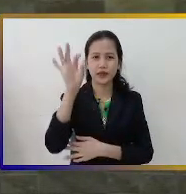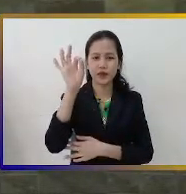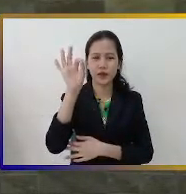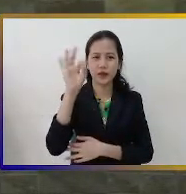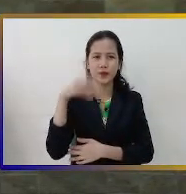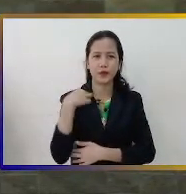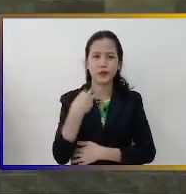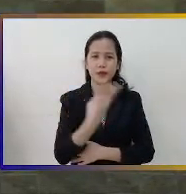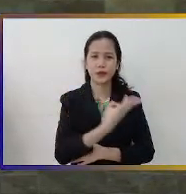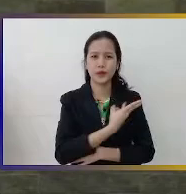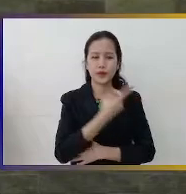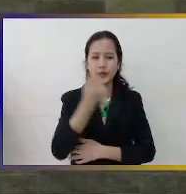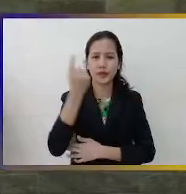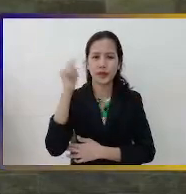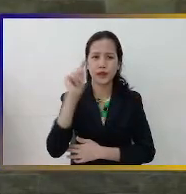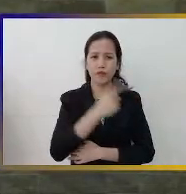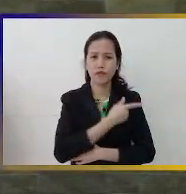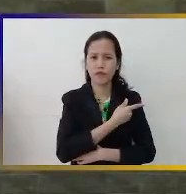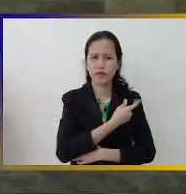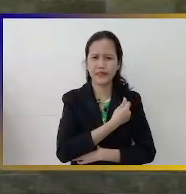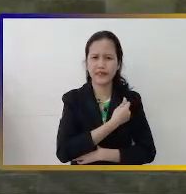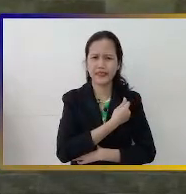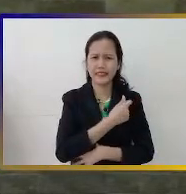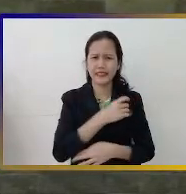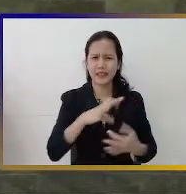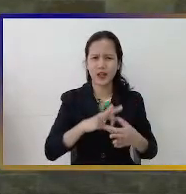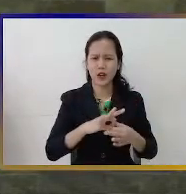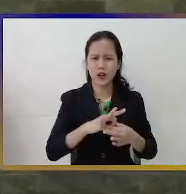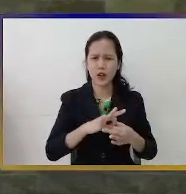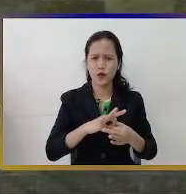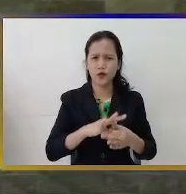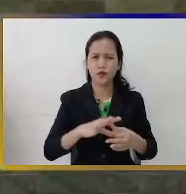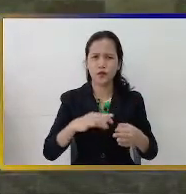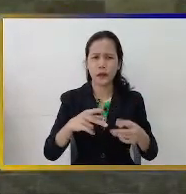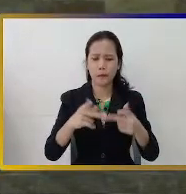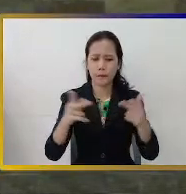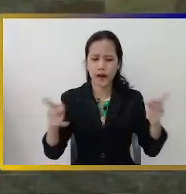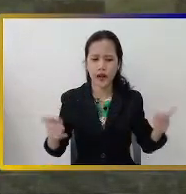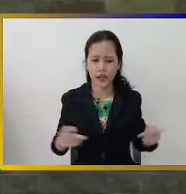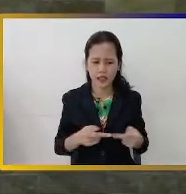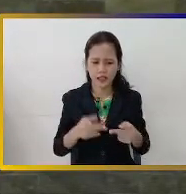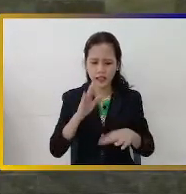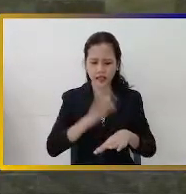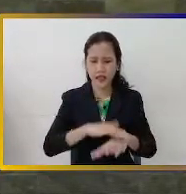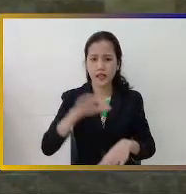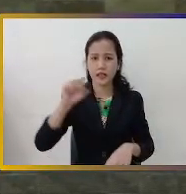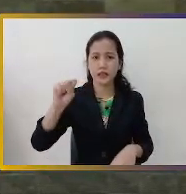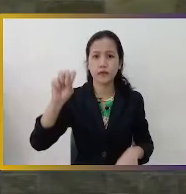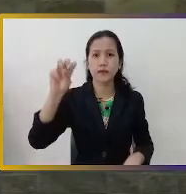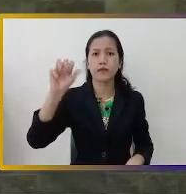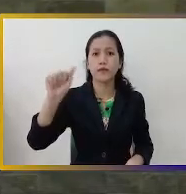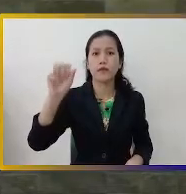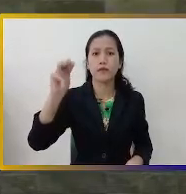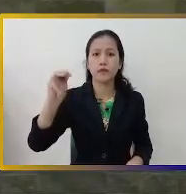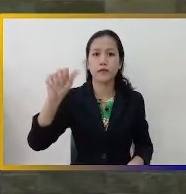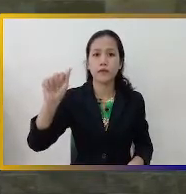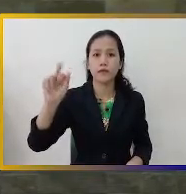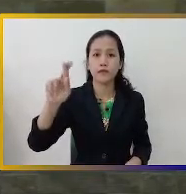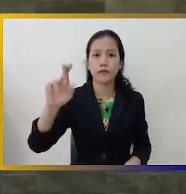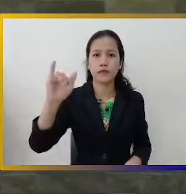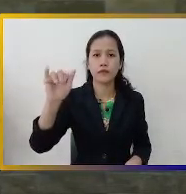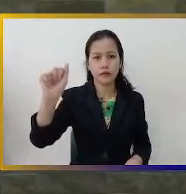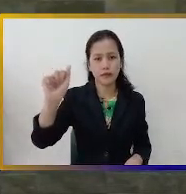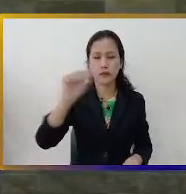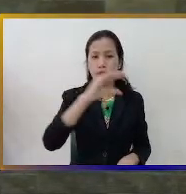diyan is the grief over Samaria and Jerusalem. Okay, na mababasa po natin diyan na